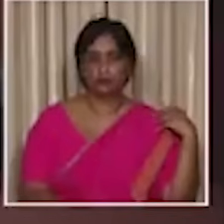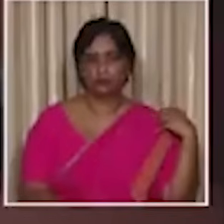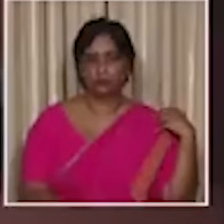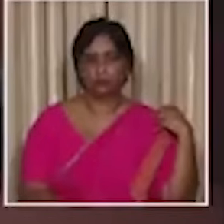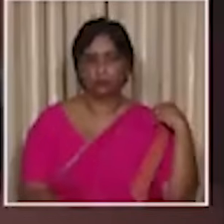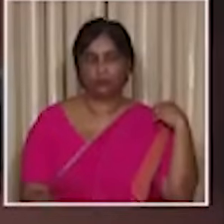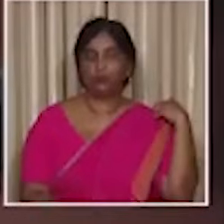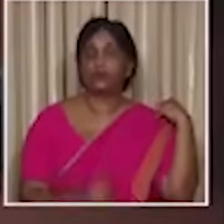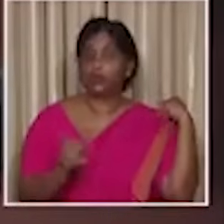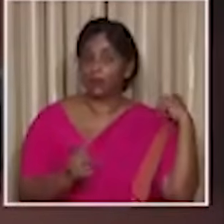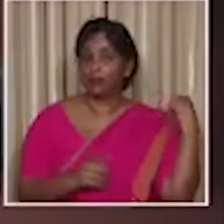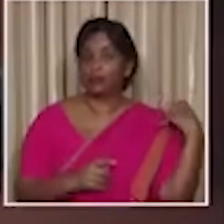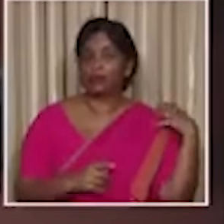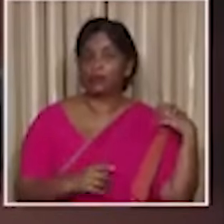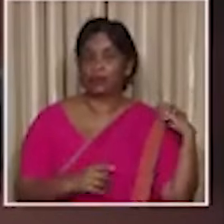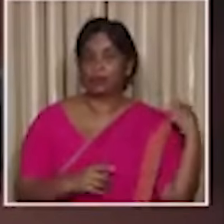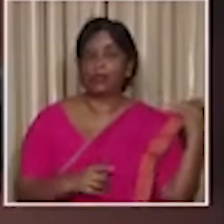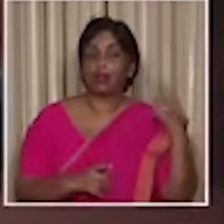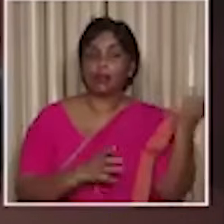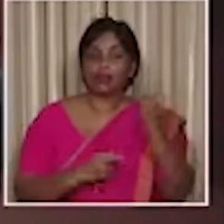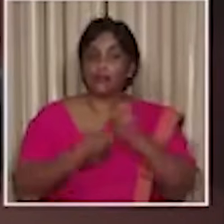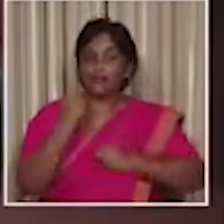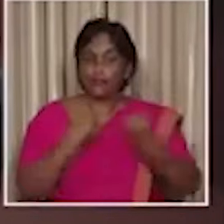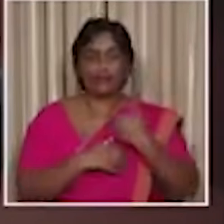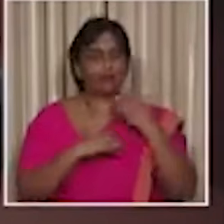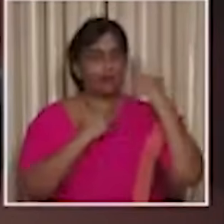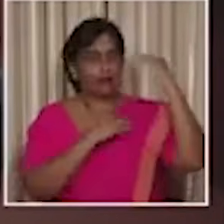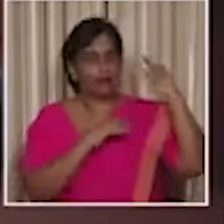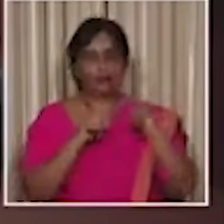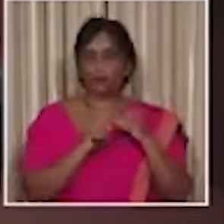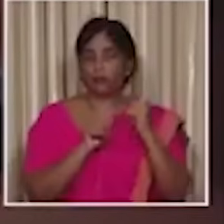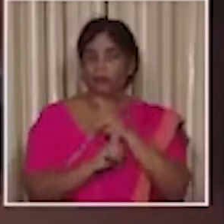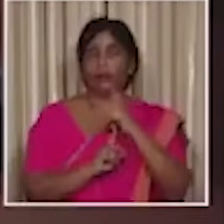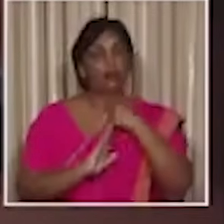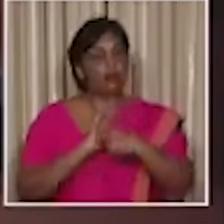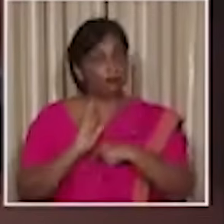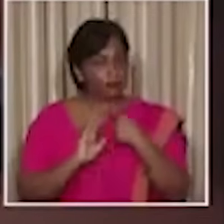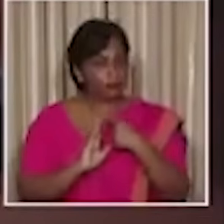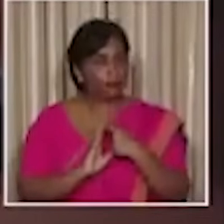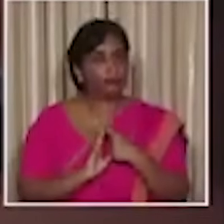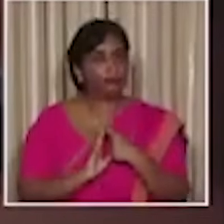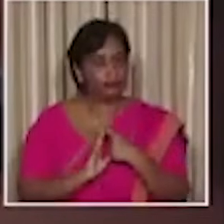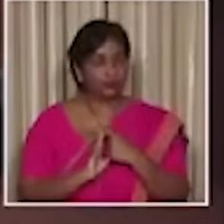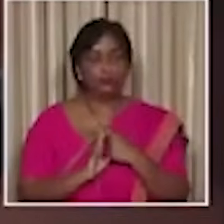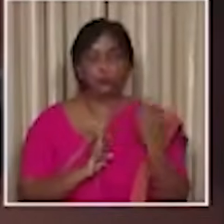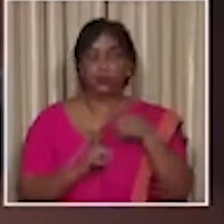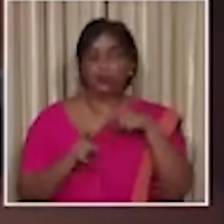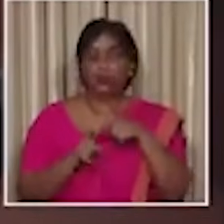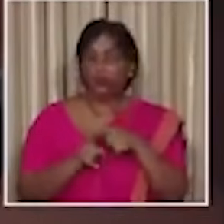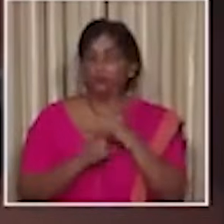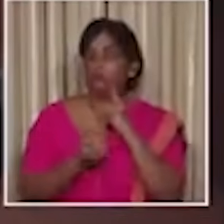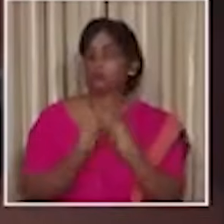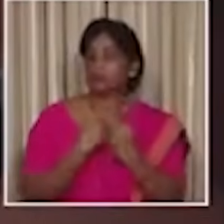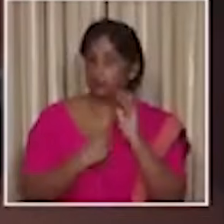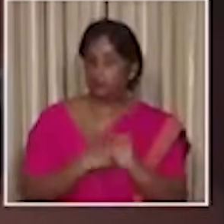මෙම නඩු තීන්දුවෙන් නිධිය විකිණීම අපනයනය ආදී ක්‍රියාවලියට ප්‍රථම රටේ පොස්පේට් නිධිවල ප්‍රමාණය සමීක්ෂණය කිරීම